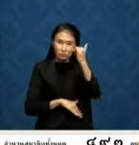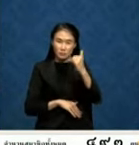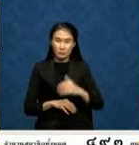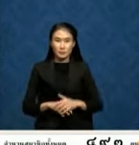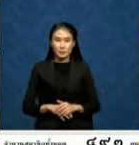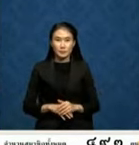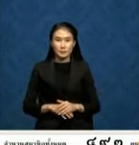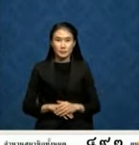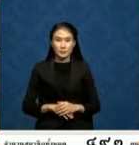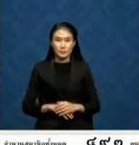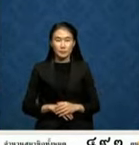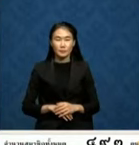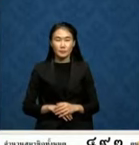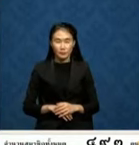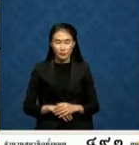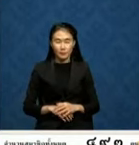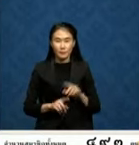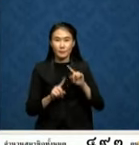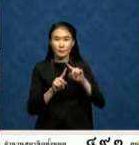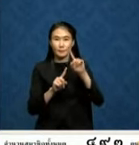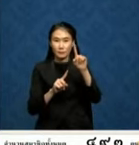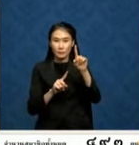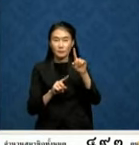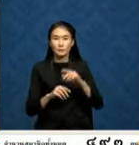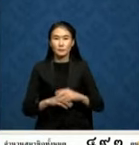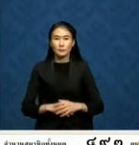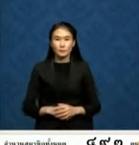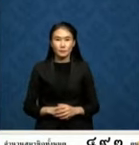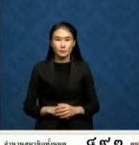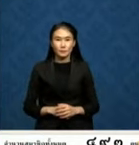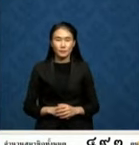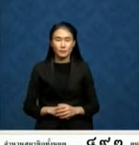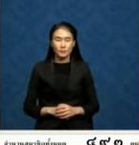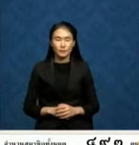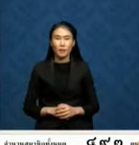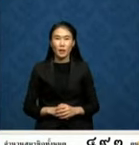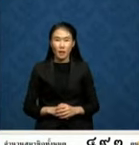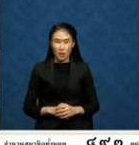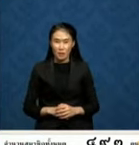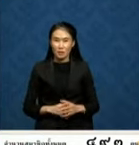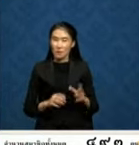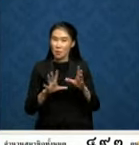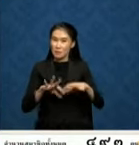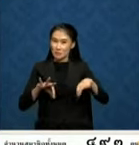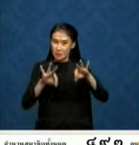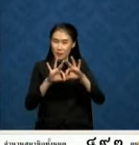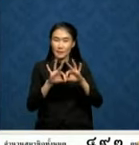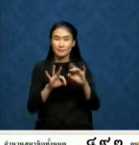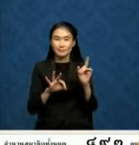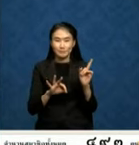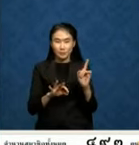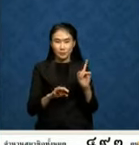ครับประเด็นที่หนึ่งนะครับก็คือเรื่องของความจำเป็นนะครับที่เราจะต้องมี